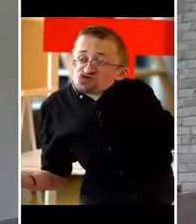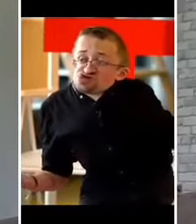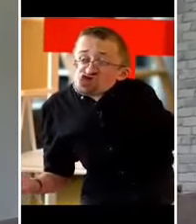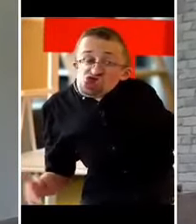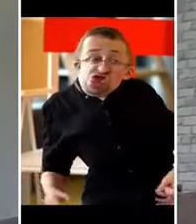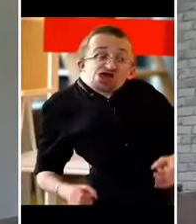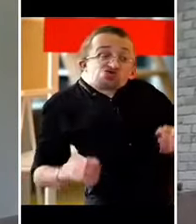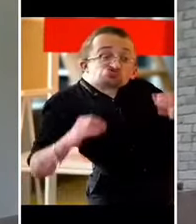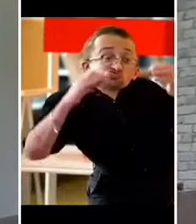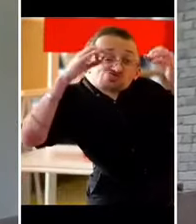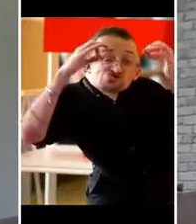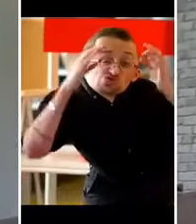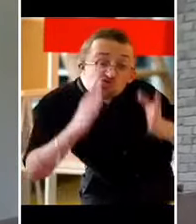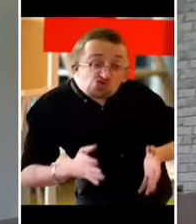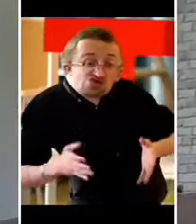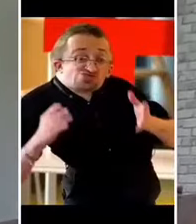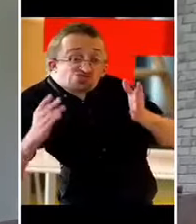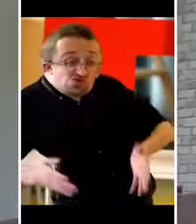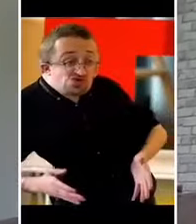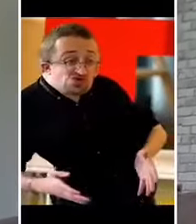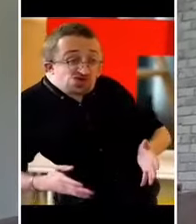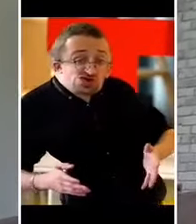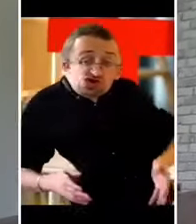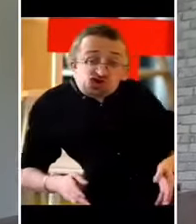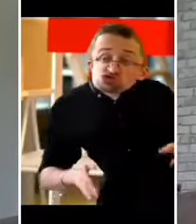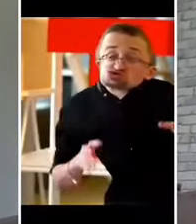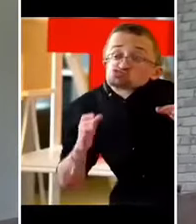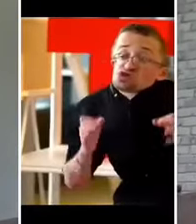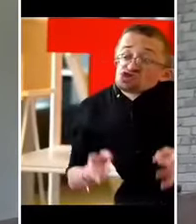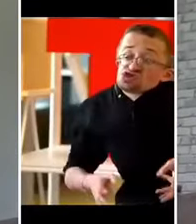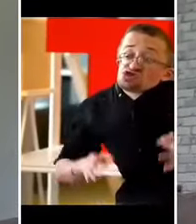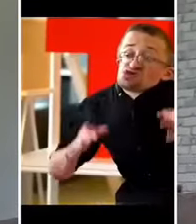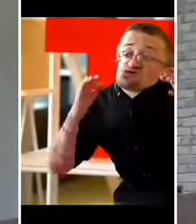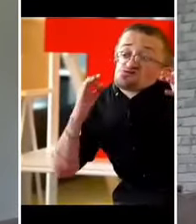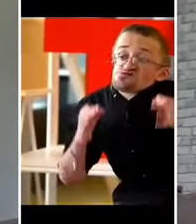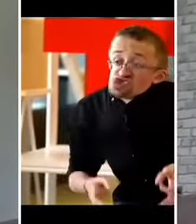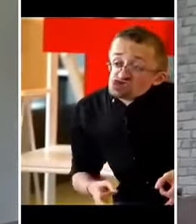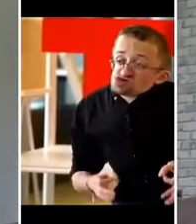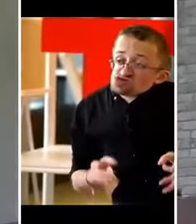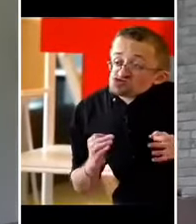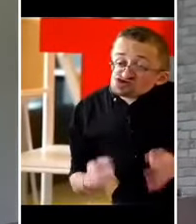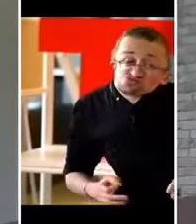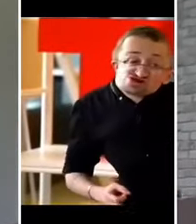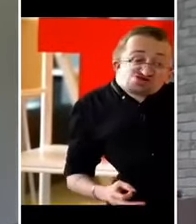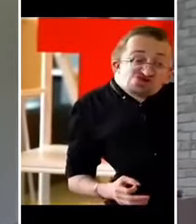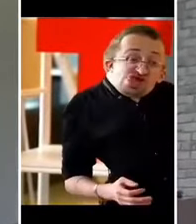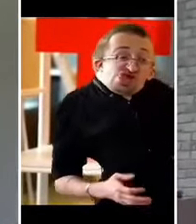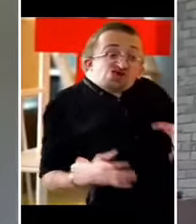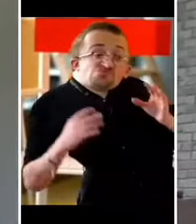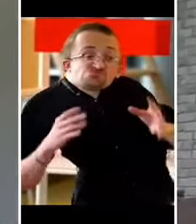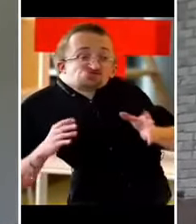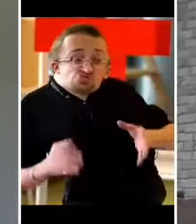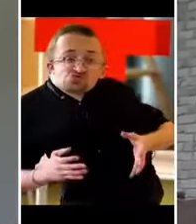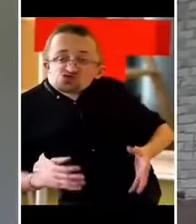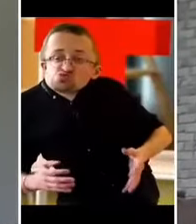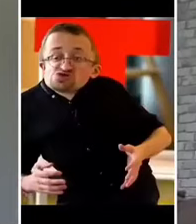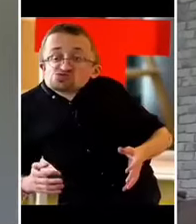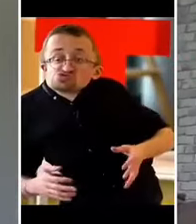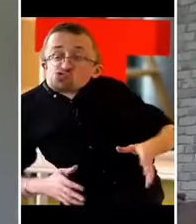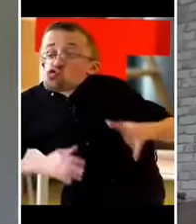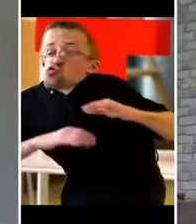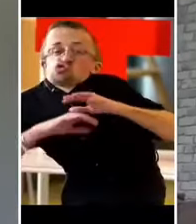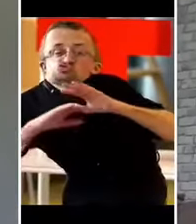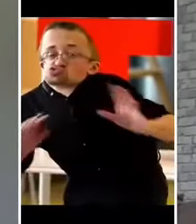vie ? Alors je le dis haut et fort, soyez fiers de qui vous êtes. Et même si on me